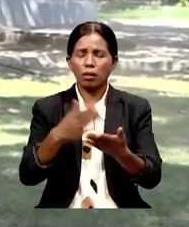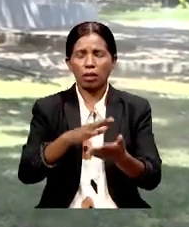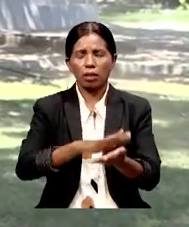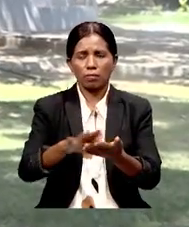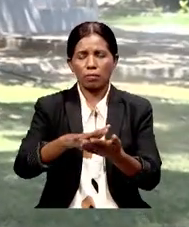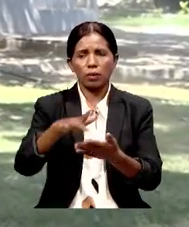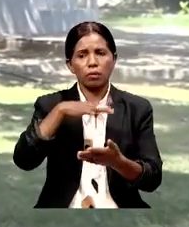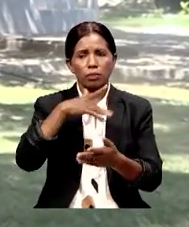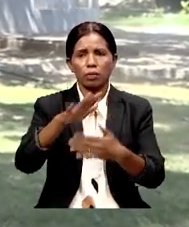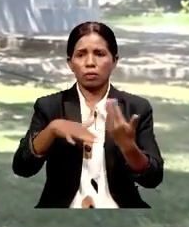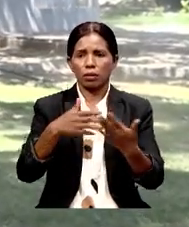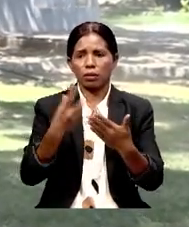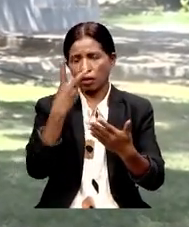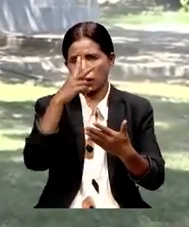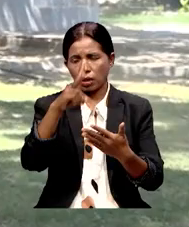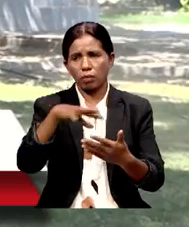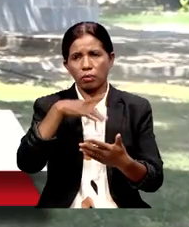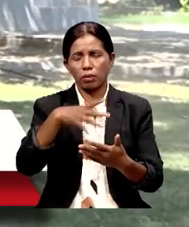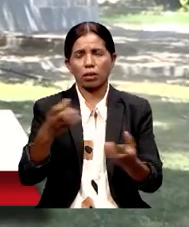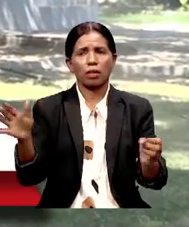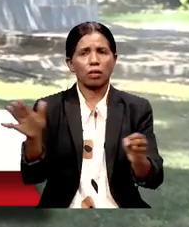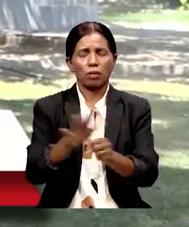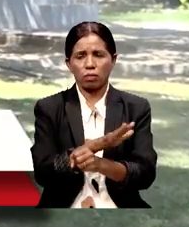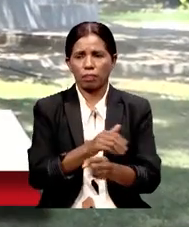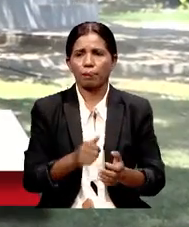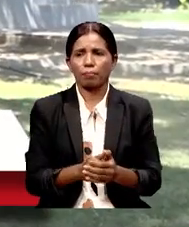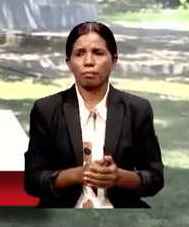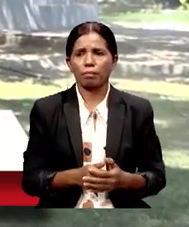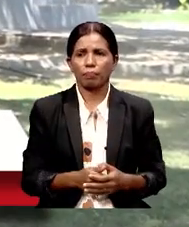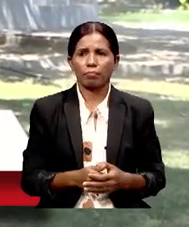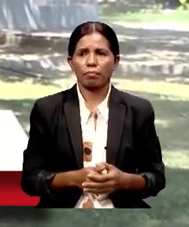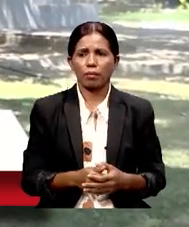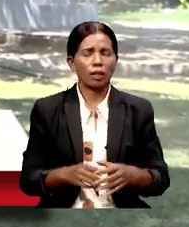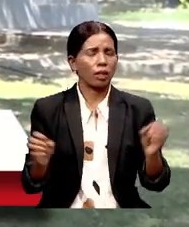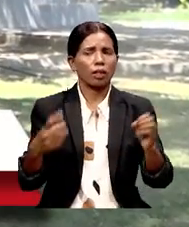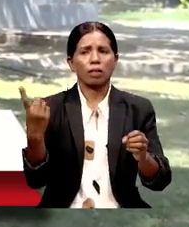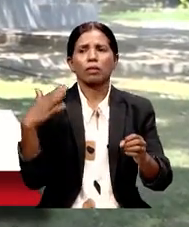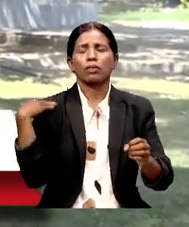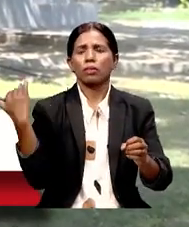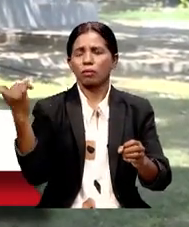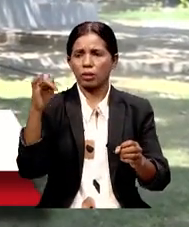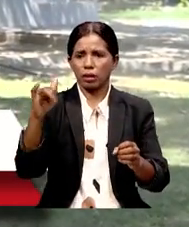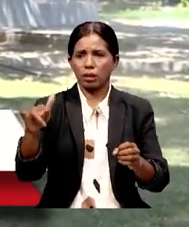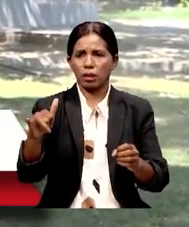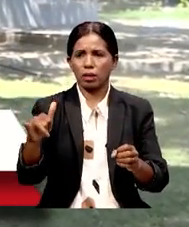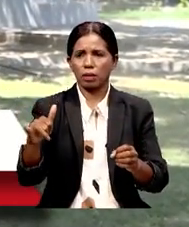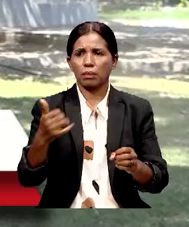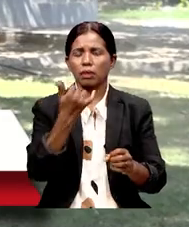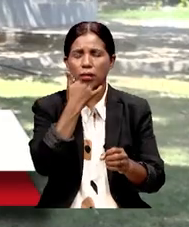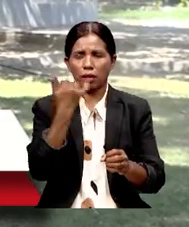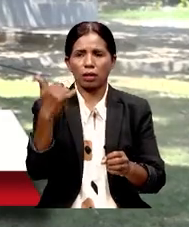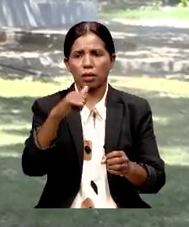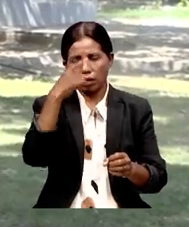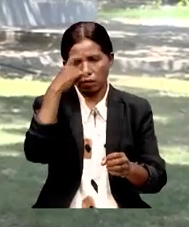né ya ita hari valeta sira agora foi barbarak na kunu ini laos de jovem sira mak se sala hela ta masira